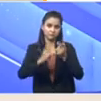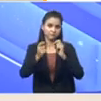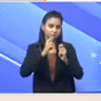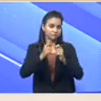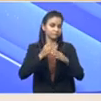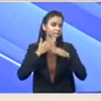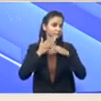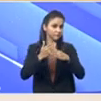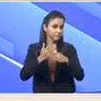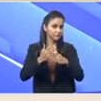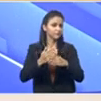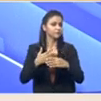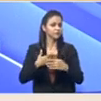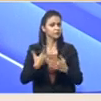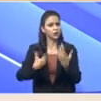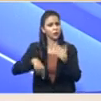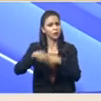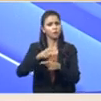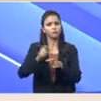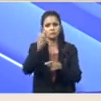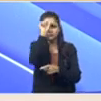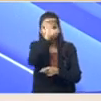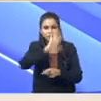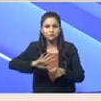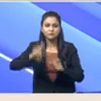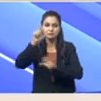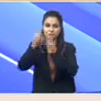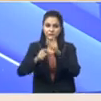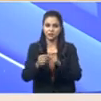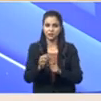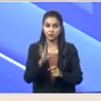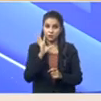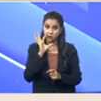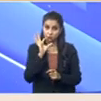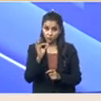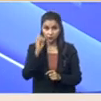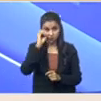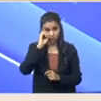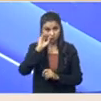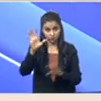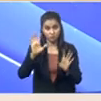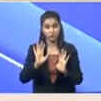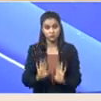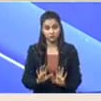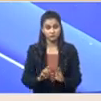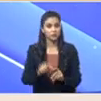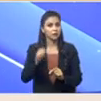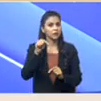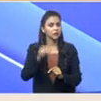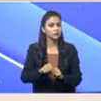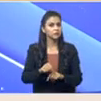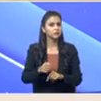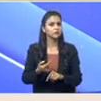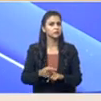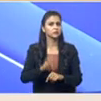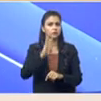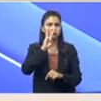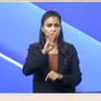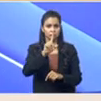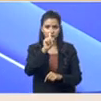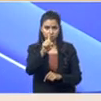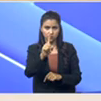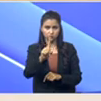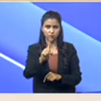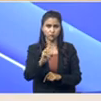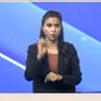कीजिए। मैं देश के लोगों को एक जरूरी जानकारी भी देना चाहता हूं। इस बार 31 अक्टूबर